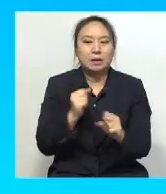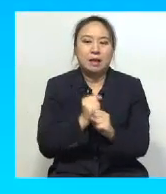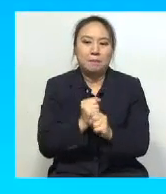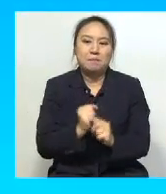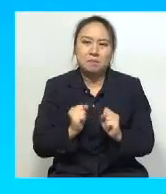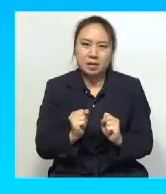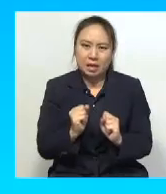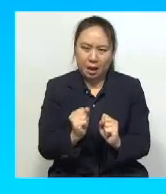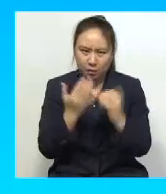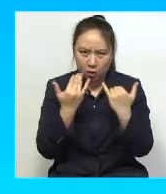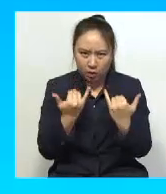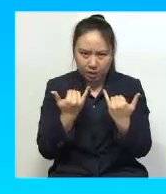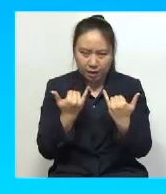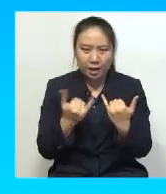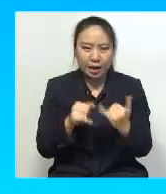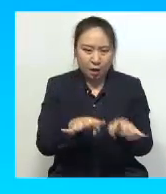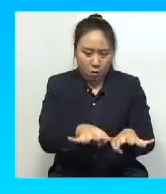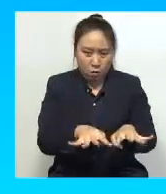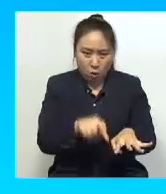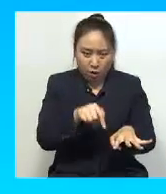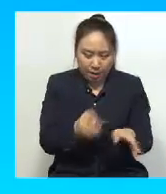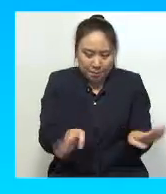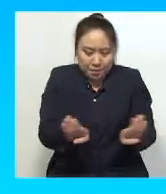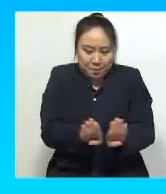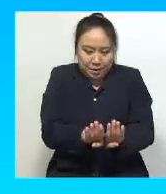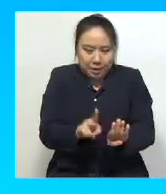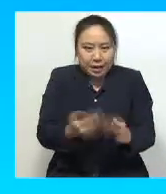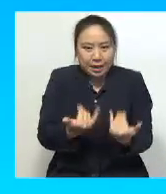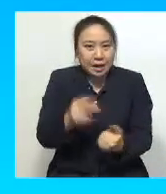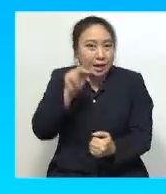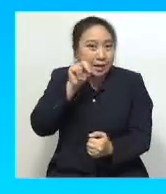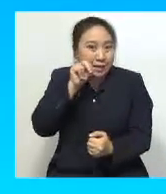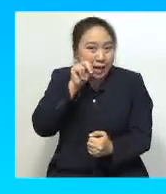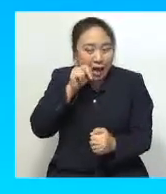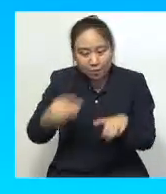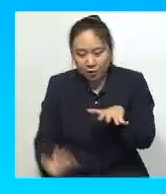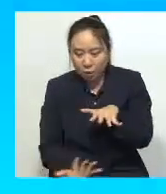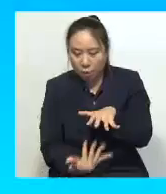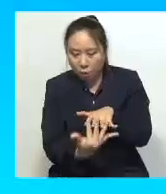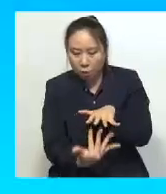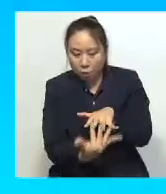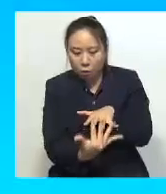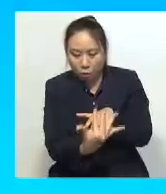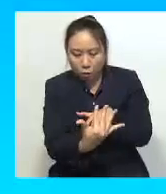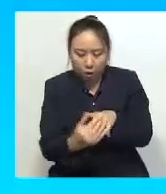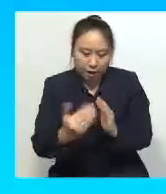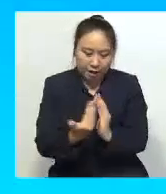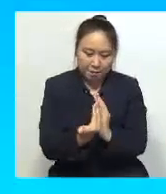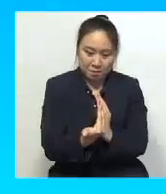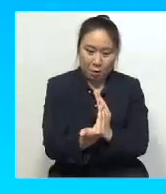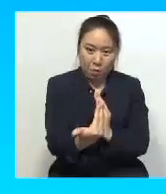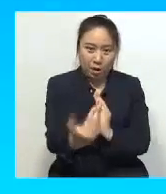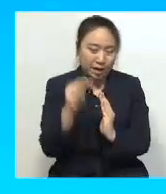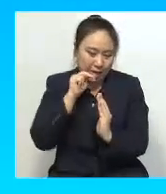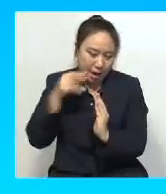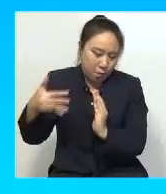ทวิธีทาง viuตอนนี้กคอปิดปากข้อระบายน้ำแล้วก็ เร่ง สูตร้ำของที่ซึมเข้ามา อยู่ตามรอย ต่อแล้วก็รอยแยกของเคือนป่